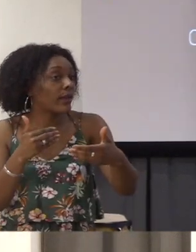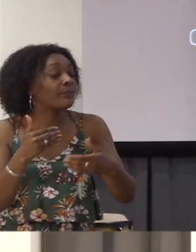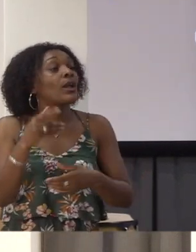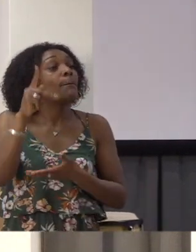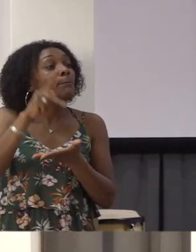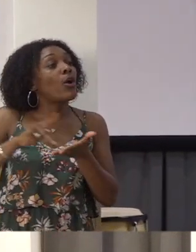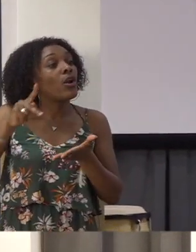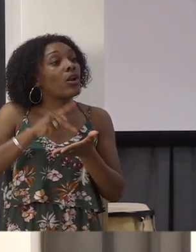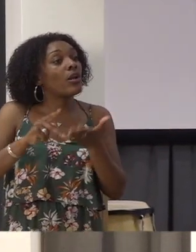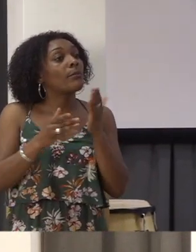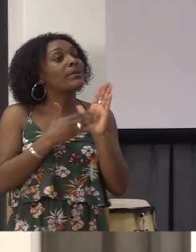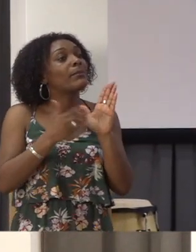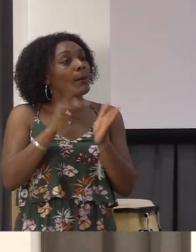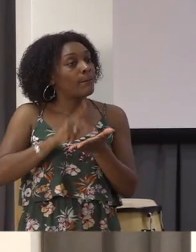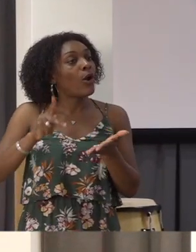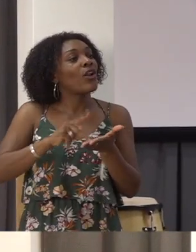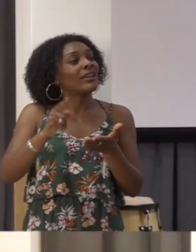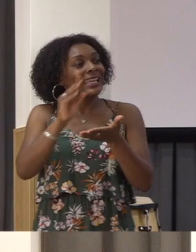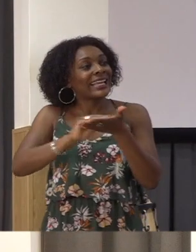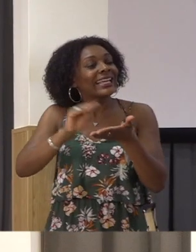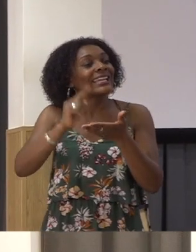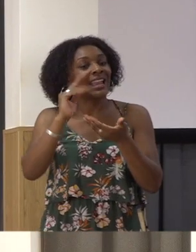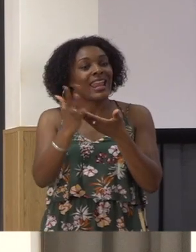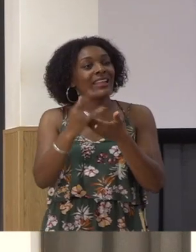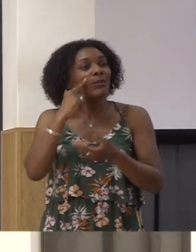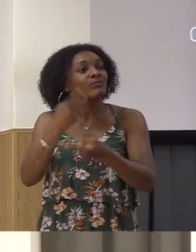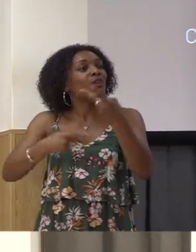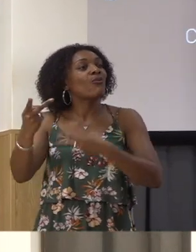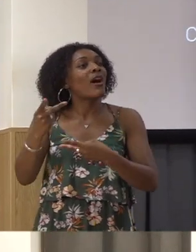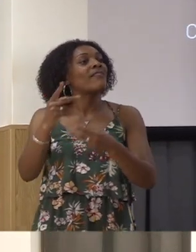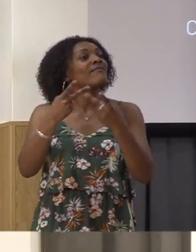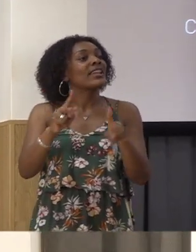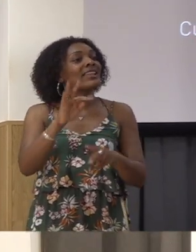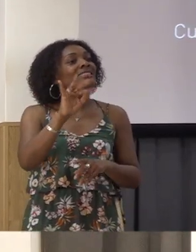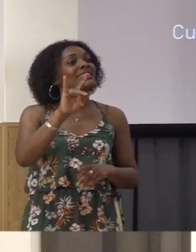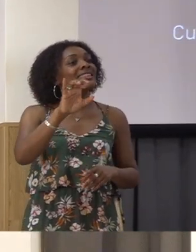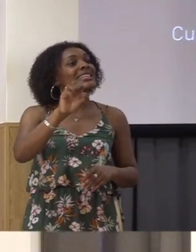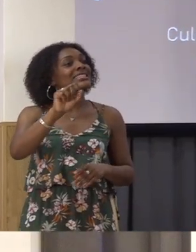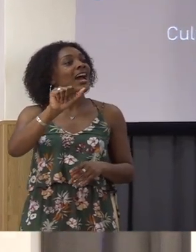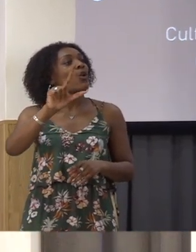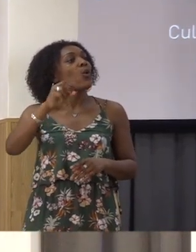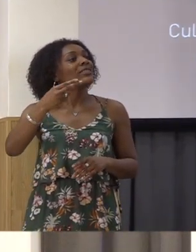dit aux Thessaloniciens, dans la première épître aux Thessaloniciens, vous trouverez cela.